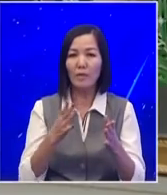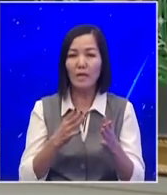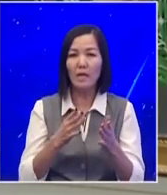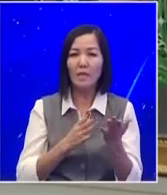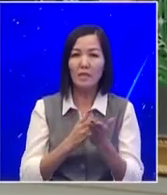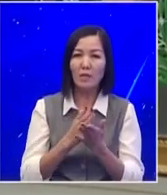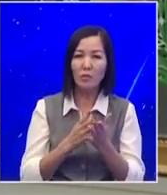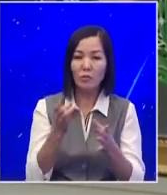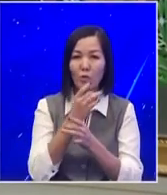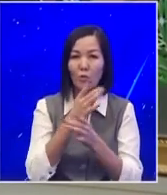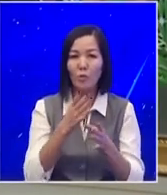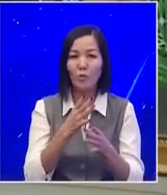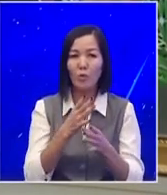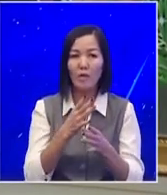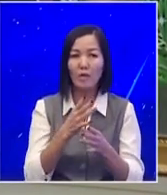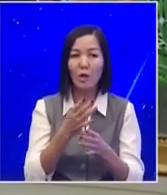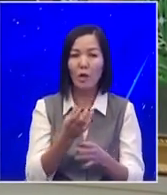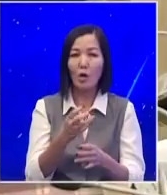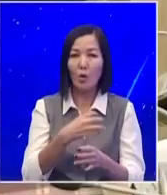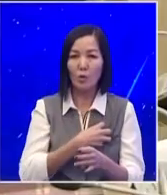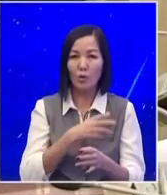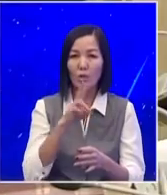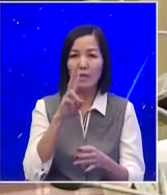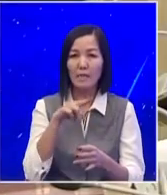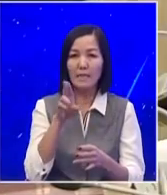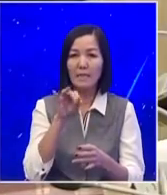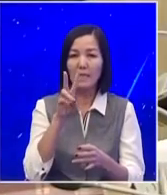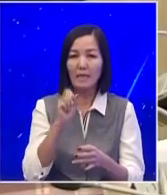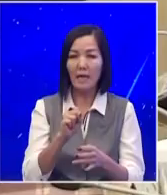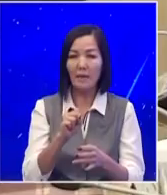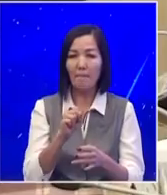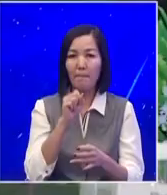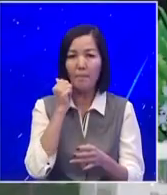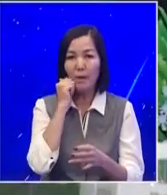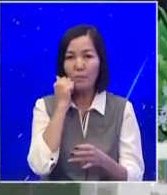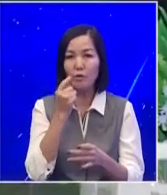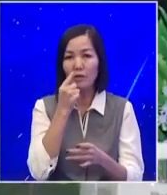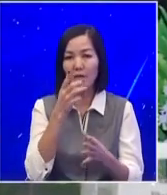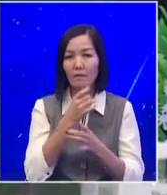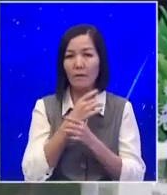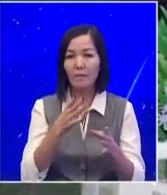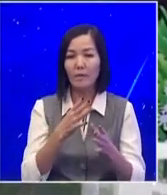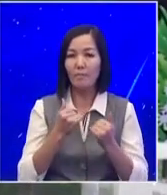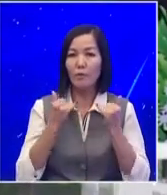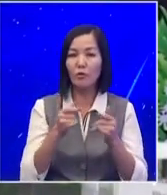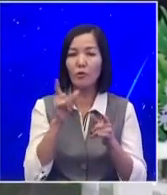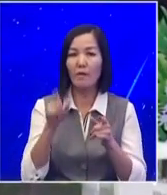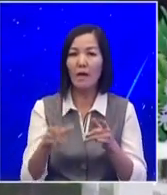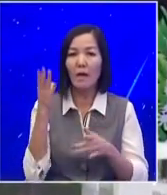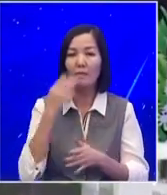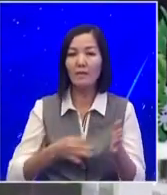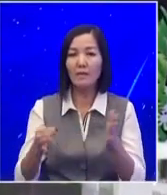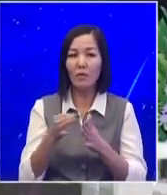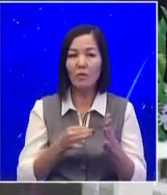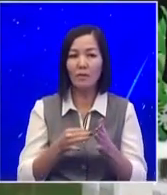деятеля культуры, кавалера ордена Хурмет Дины Нургалиевой. Особенно отметил он и недавнего юбиляра, почетного гражданина Алматинской